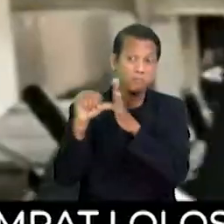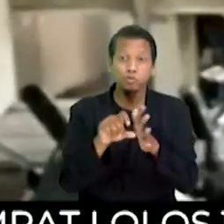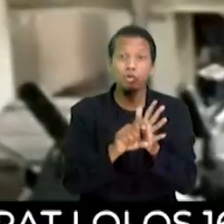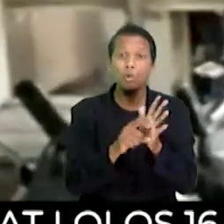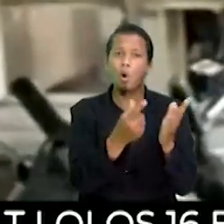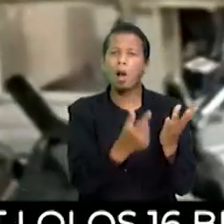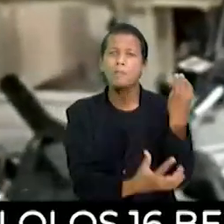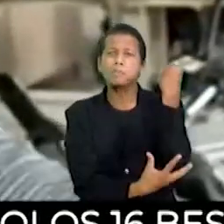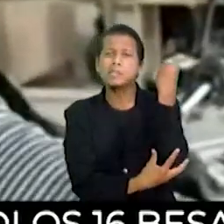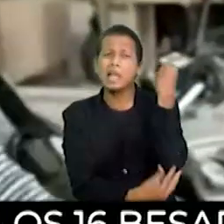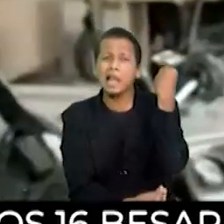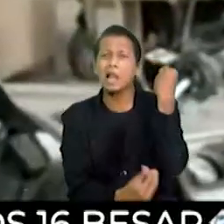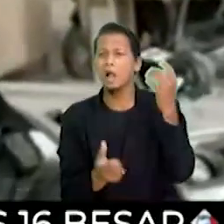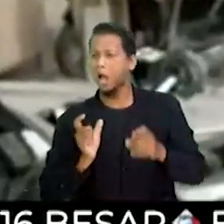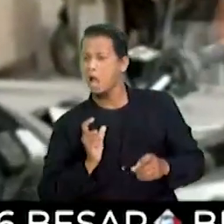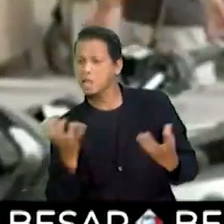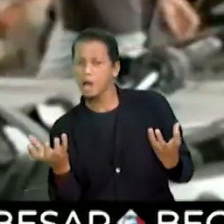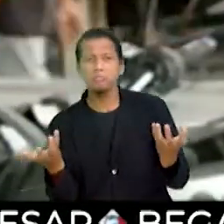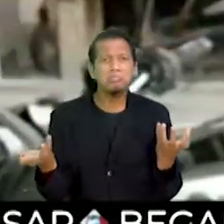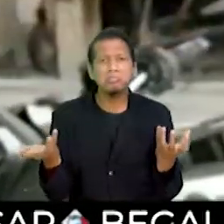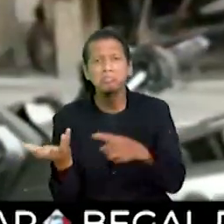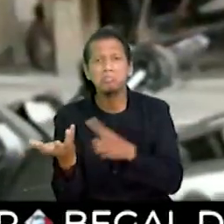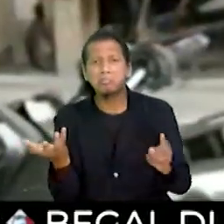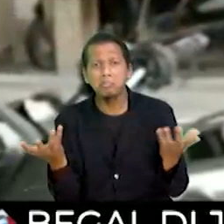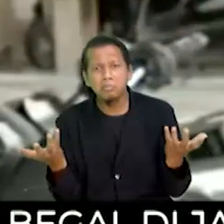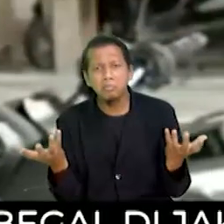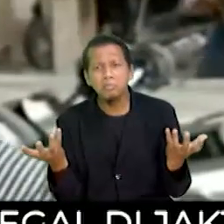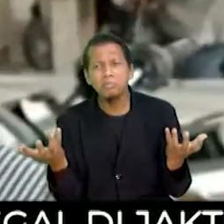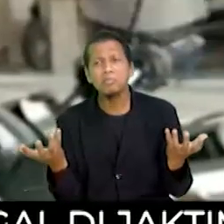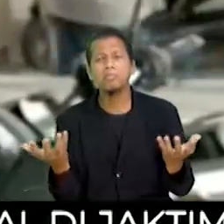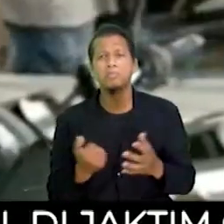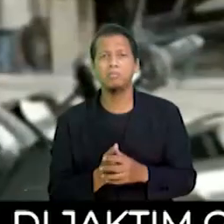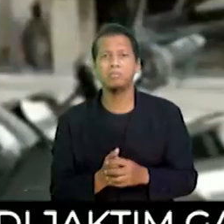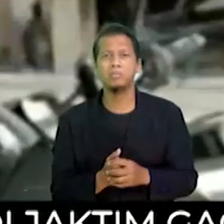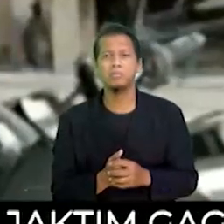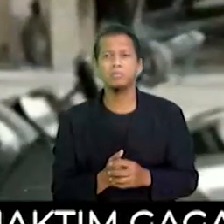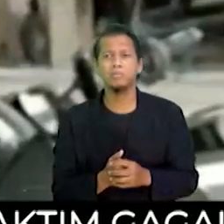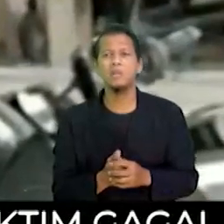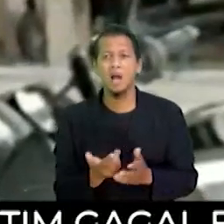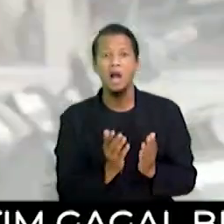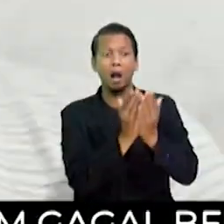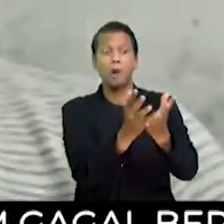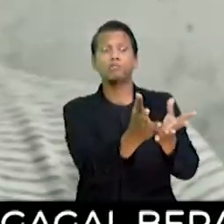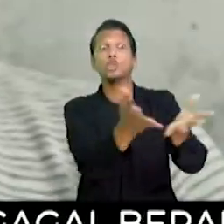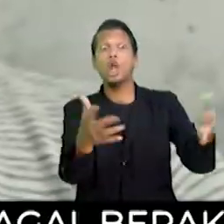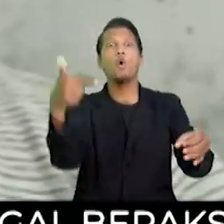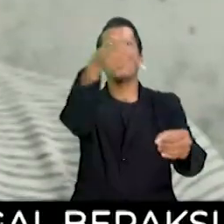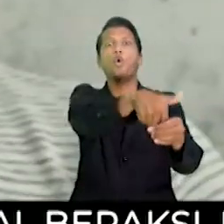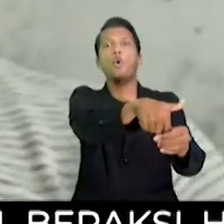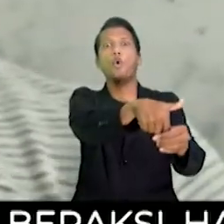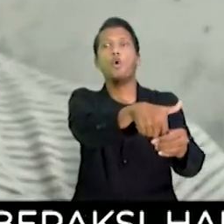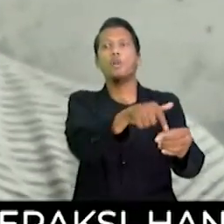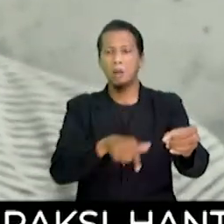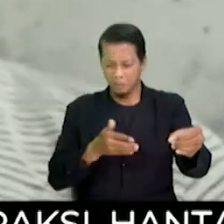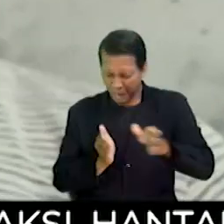Iya. Troll diutamakan dulu. Oh gitu. Yang banyak troll dulu diisi, baru orang pengecer.